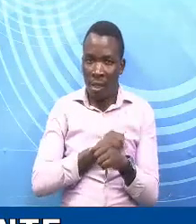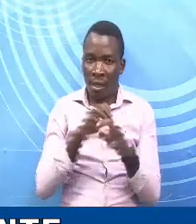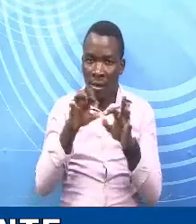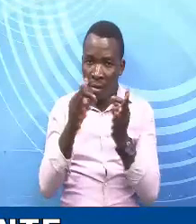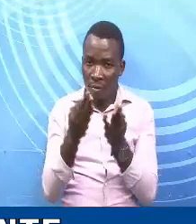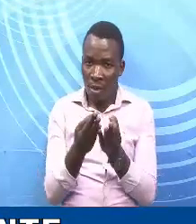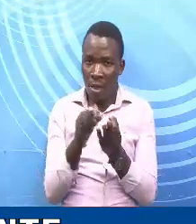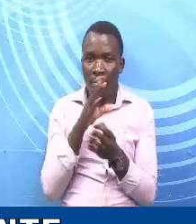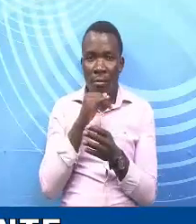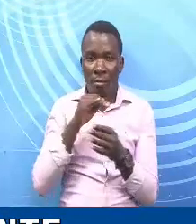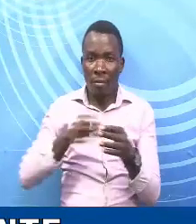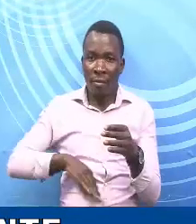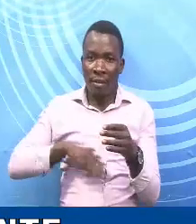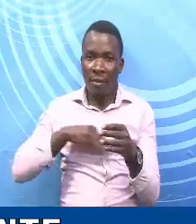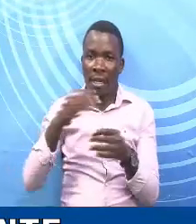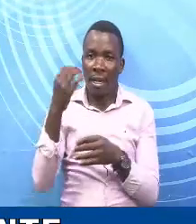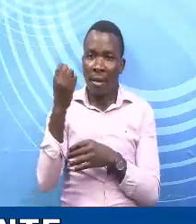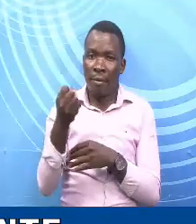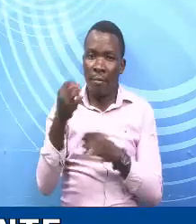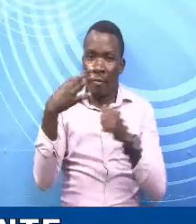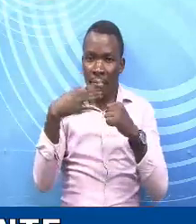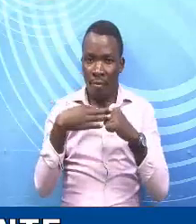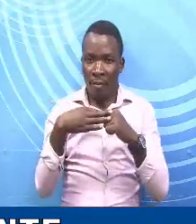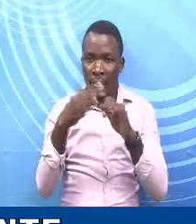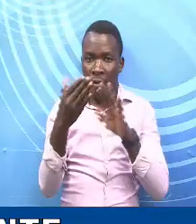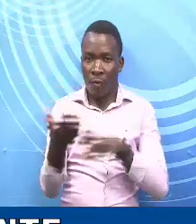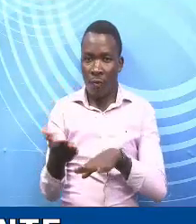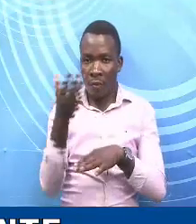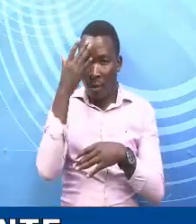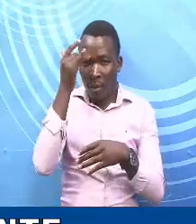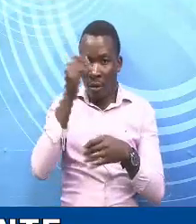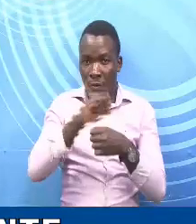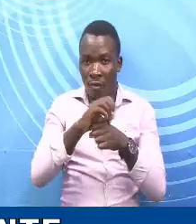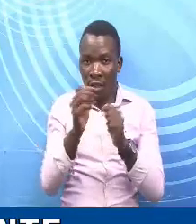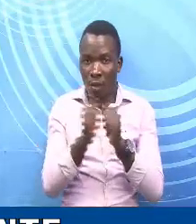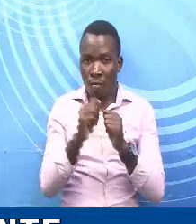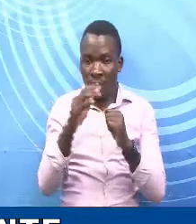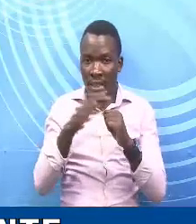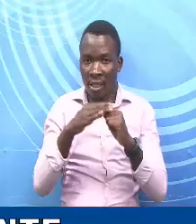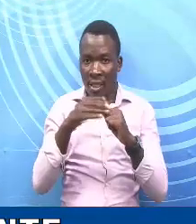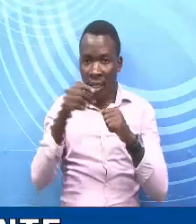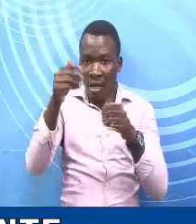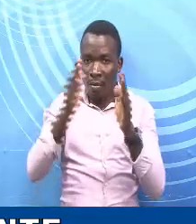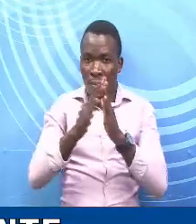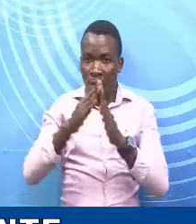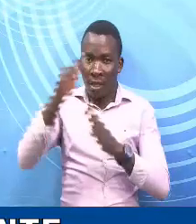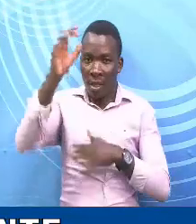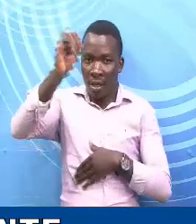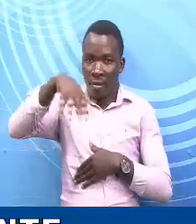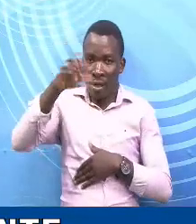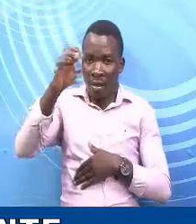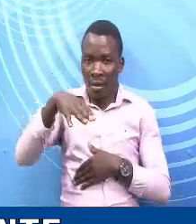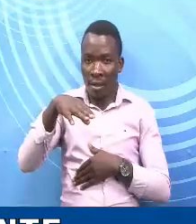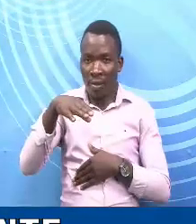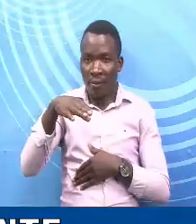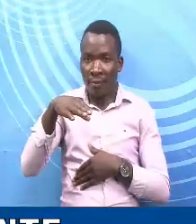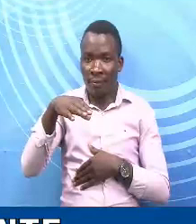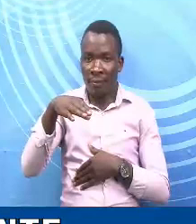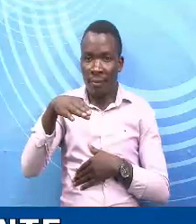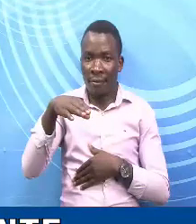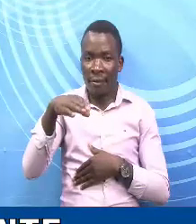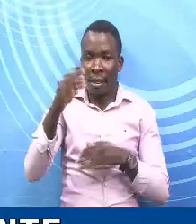umuryango w'umugabo w'imyaka 58 wapfuye azize COVID-19 hano mu mujyi wa Kigali Imana imwakire mu